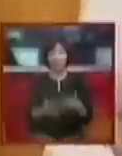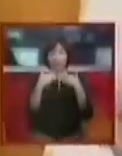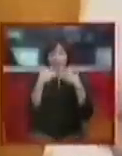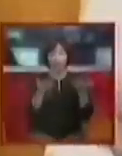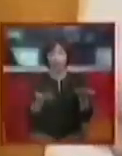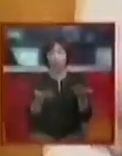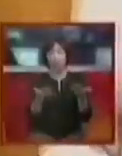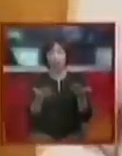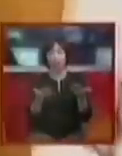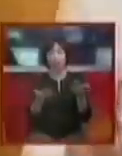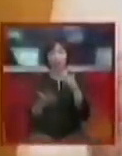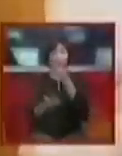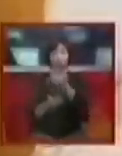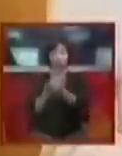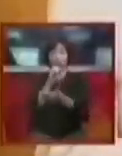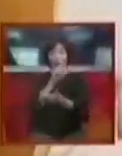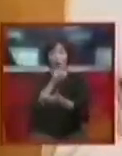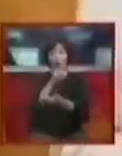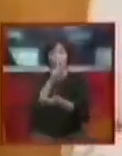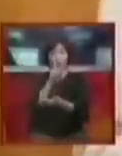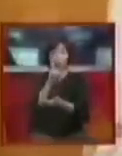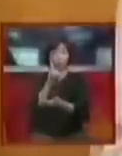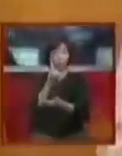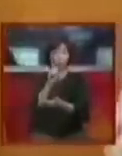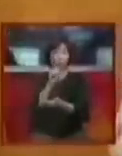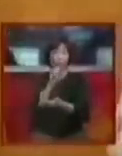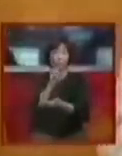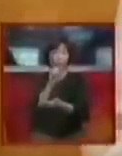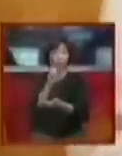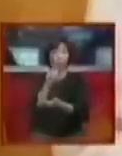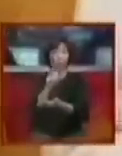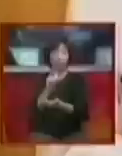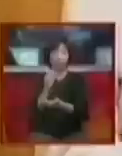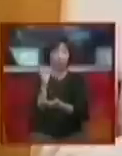Salamat din po kay Ombudsman Conchita Carpio Morales.